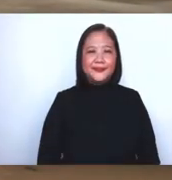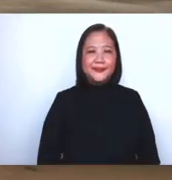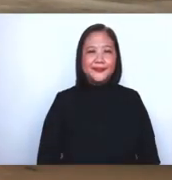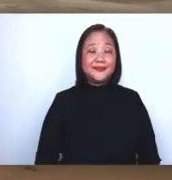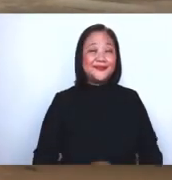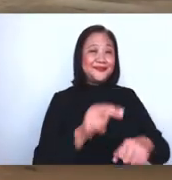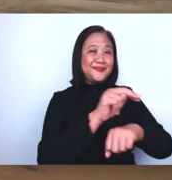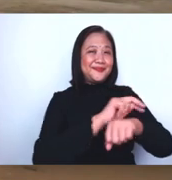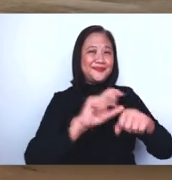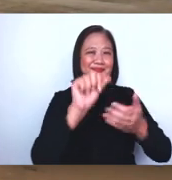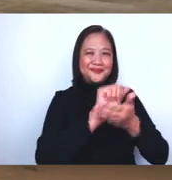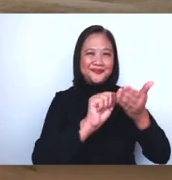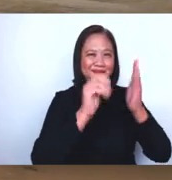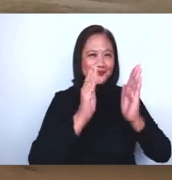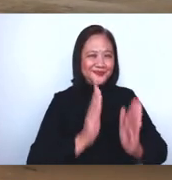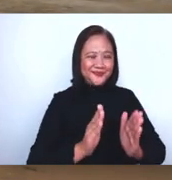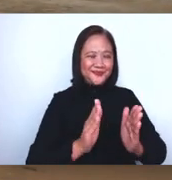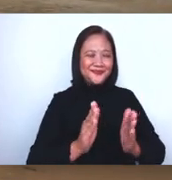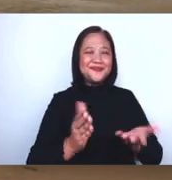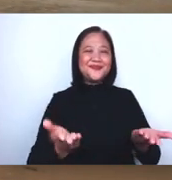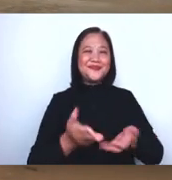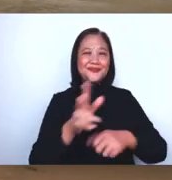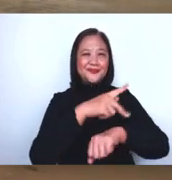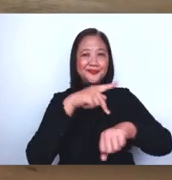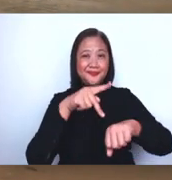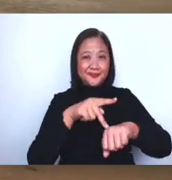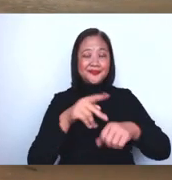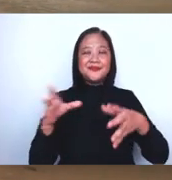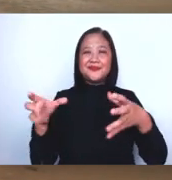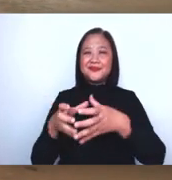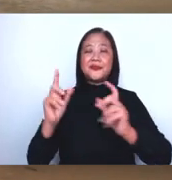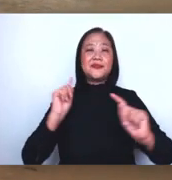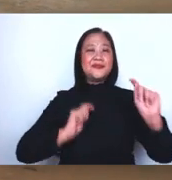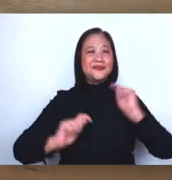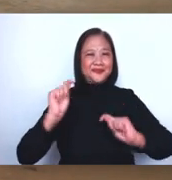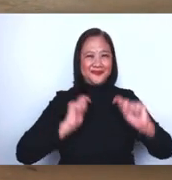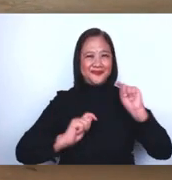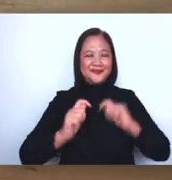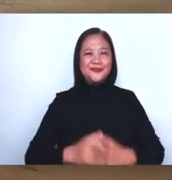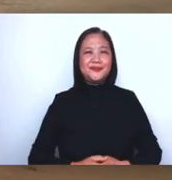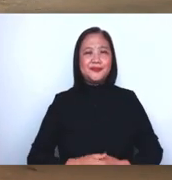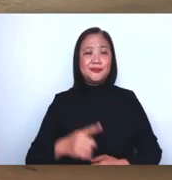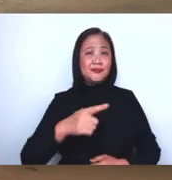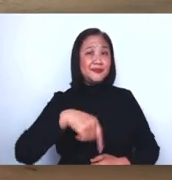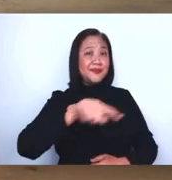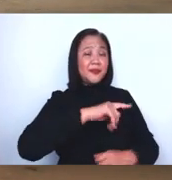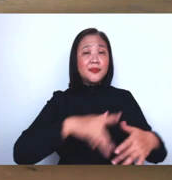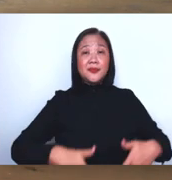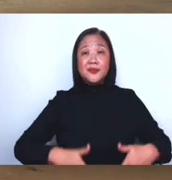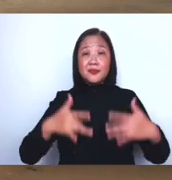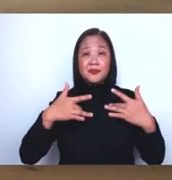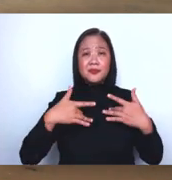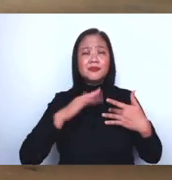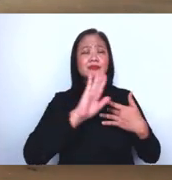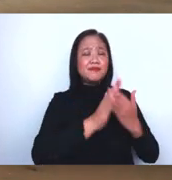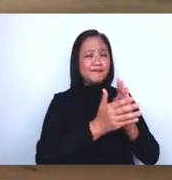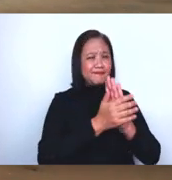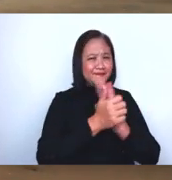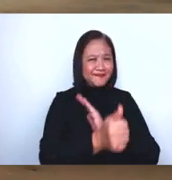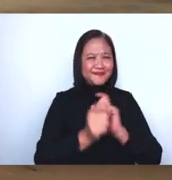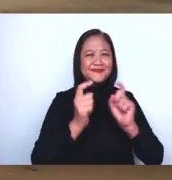The national artists of the Philippines in the field of theater. Their lives, their gifts,